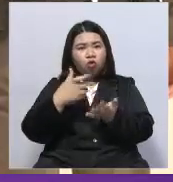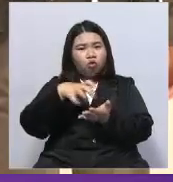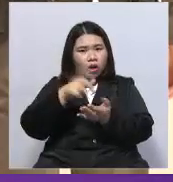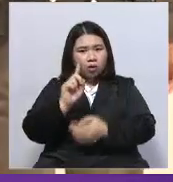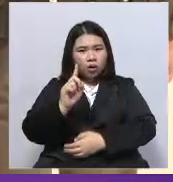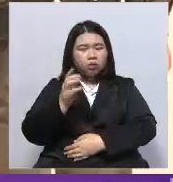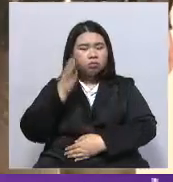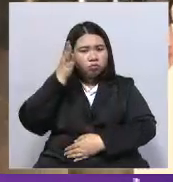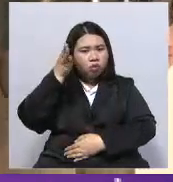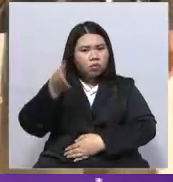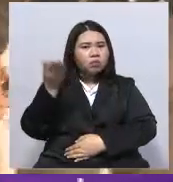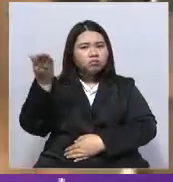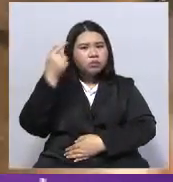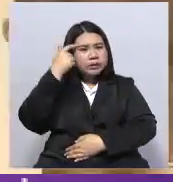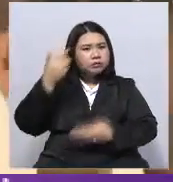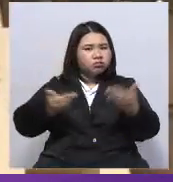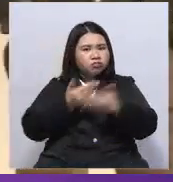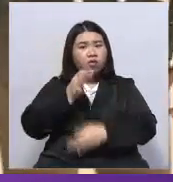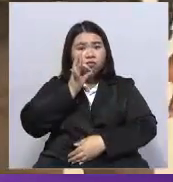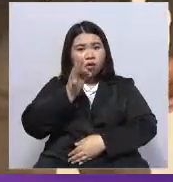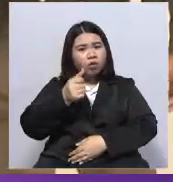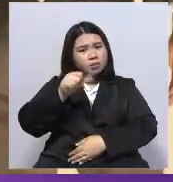ว่าอัยการจะพิจารณาสั่งฟ้องห